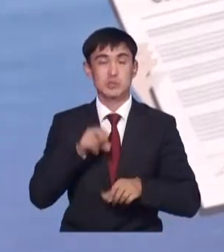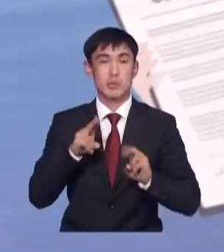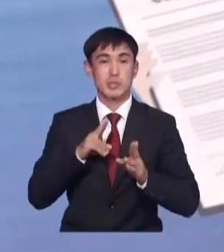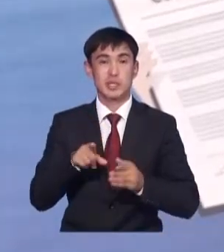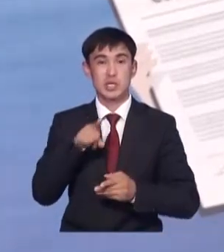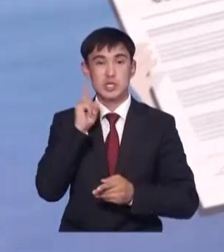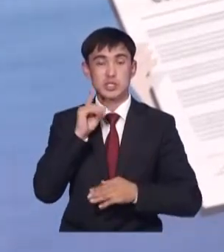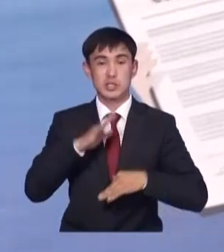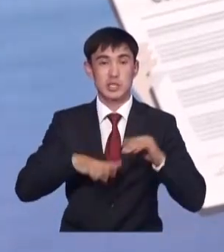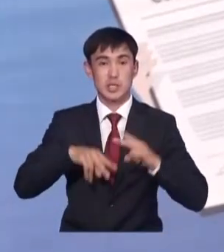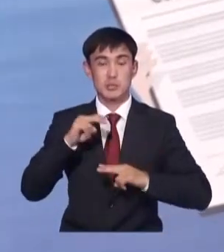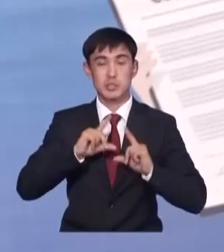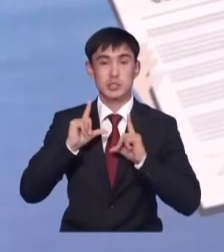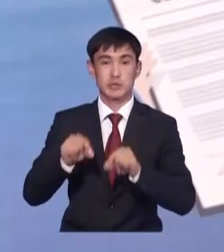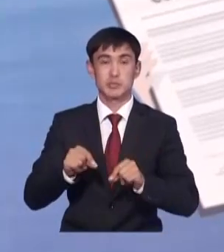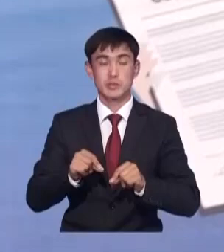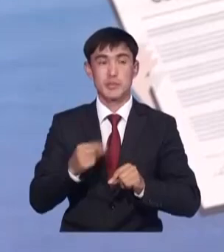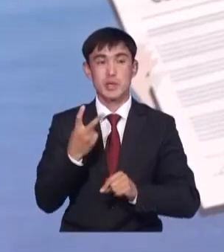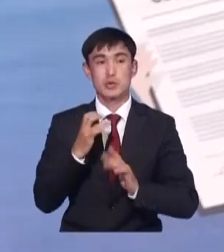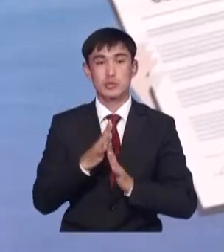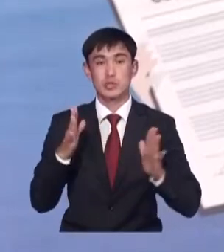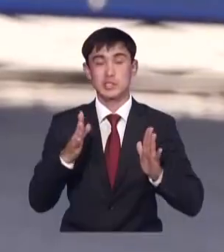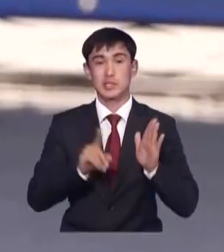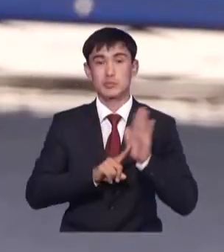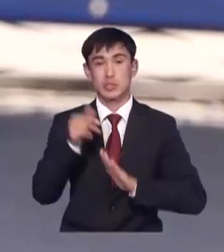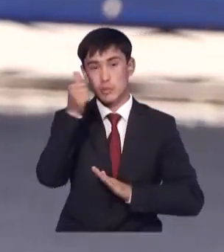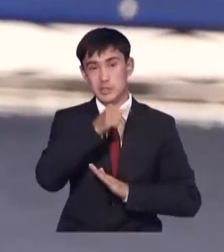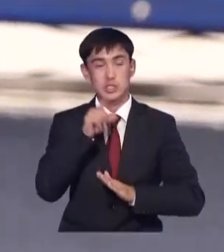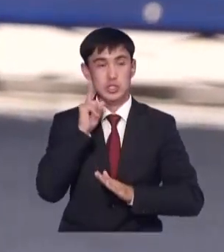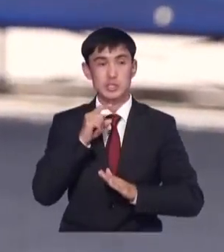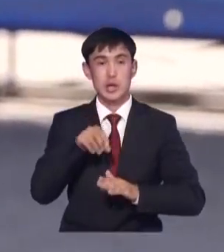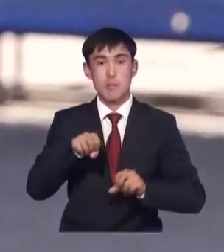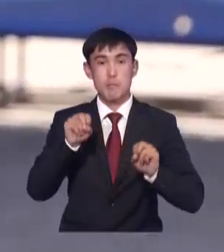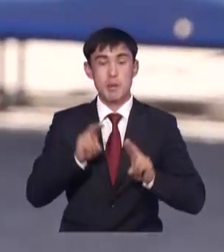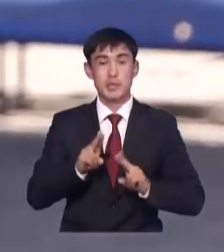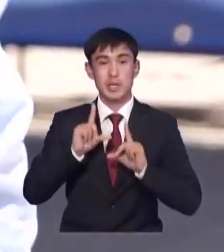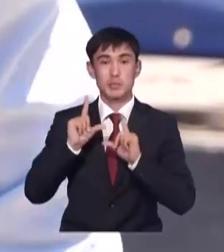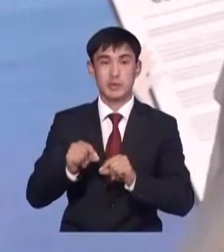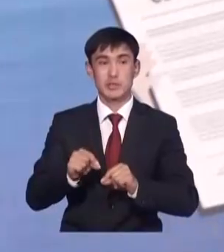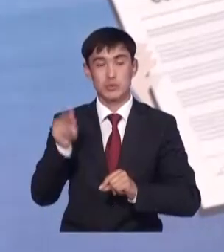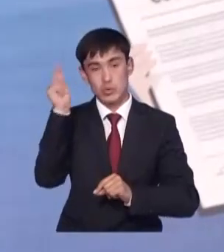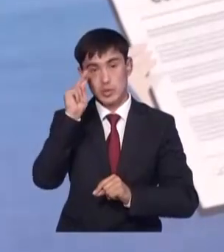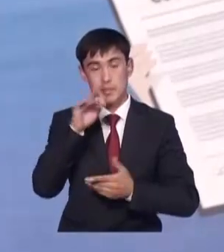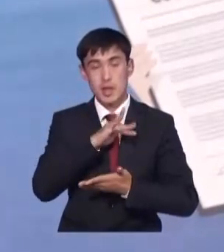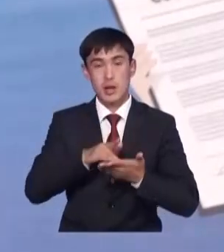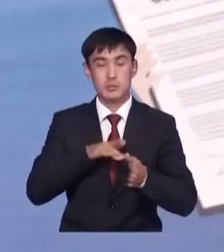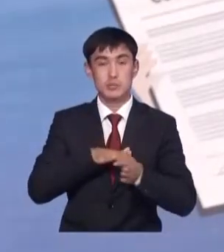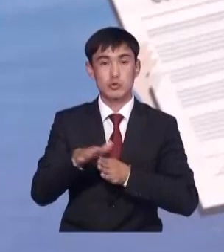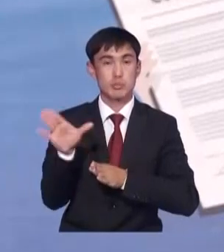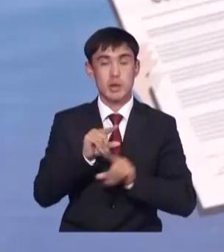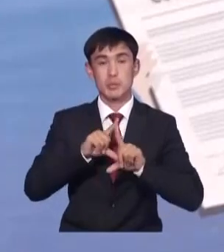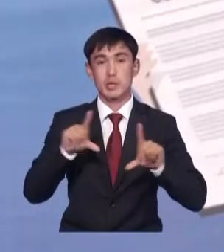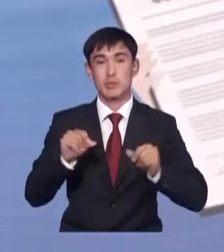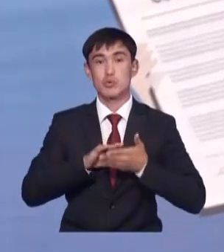жастар тәжірибесіне жіберудеміз. Оған 200-ден астам жыл басынан жас мамандар оқуға жіберілген болатын. Қаламыз бойынша барлық